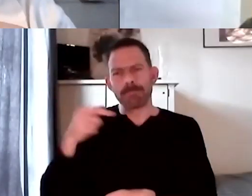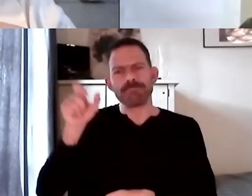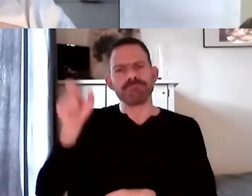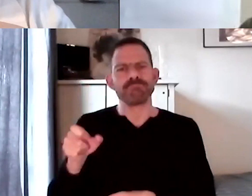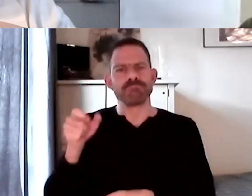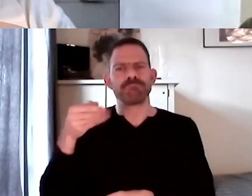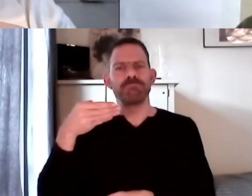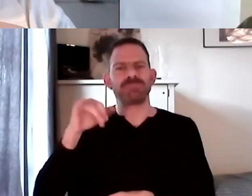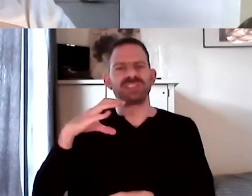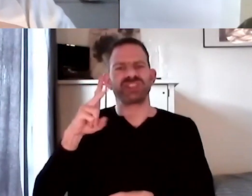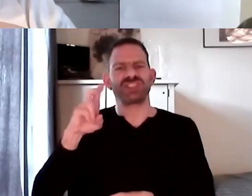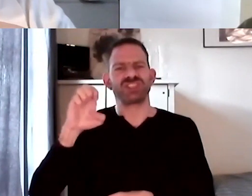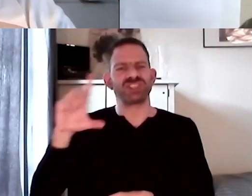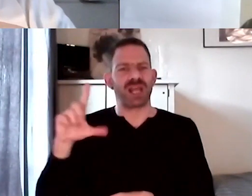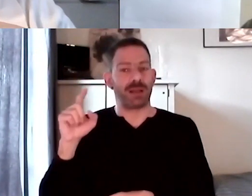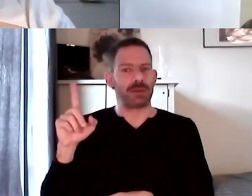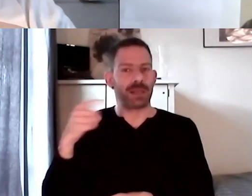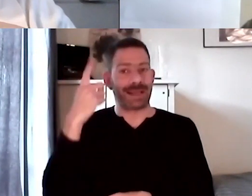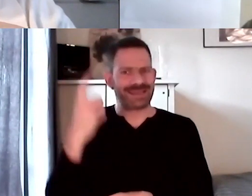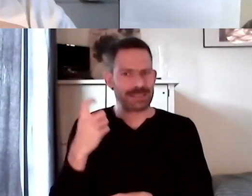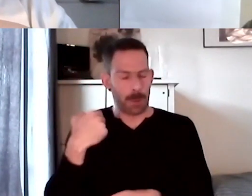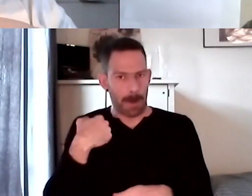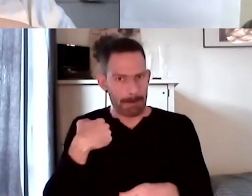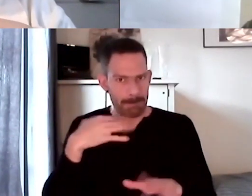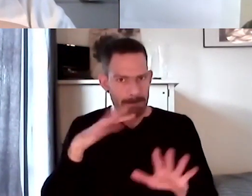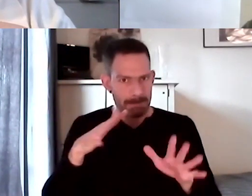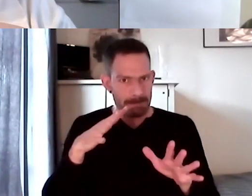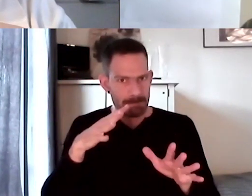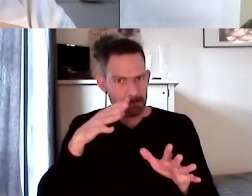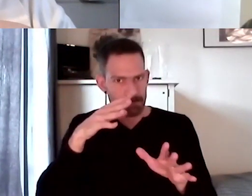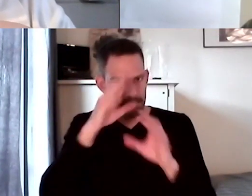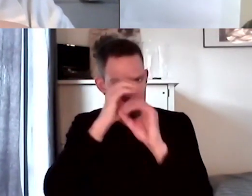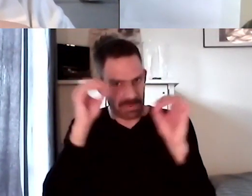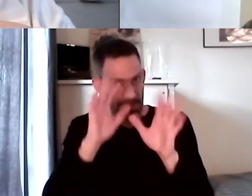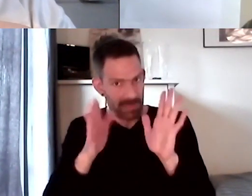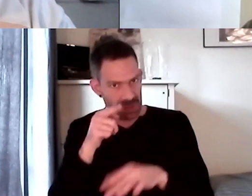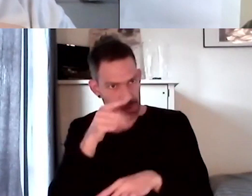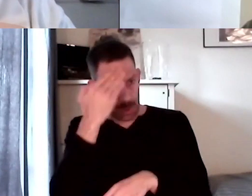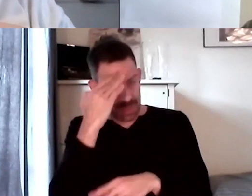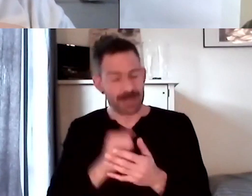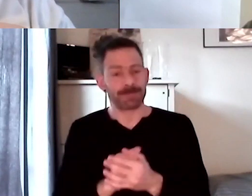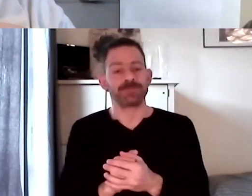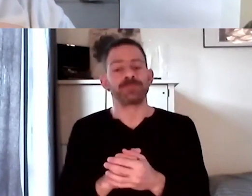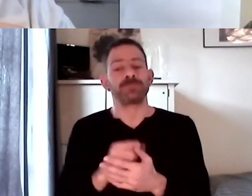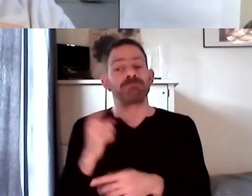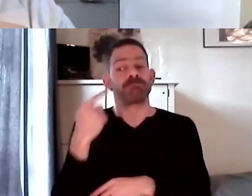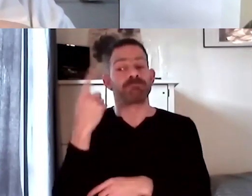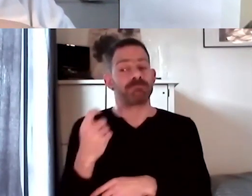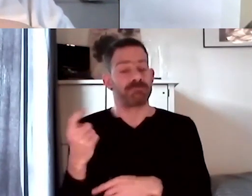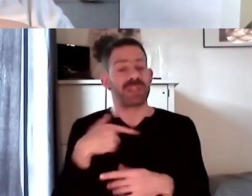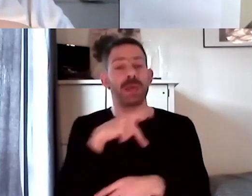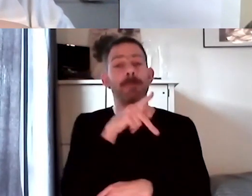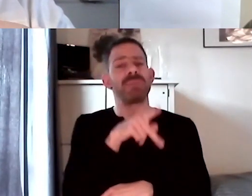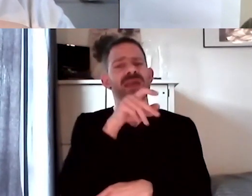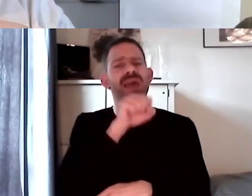pas, je ne connais pas très bien ça, mais peut-être qu'Elisabeth, tu connais. Quelle différence y a-t-il entre un